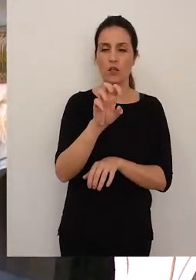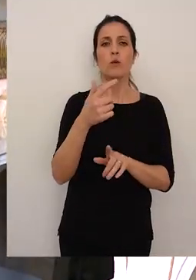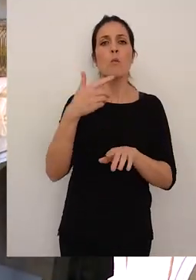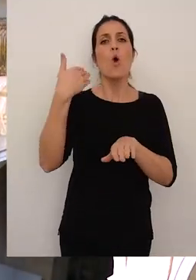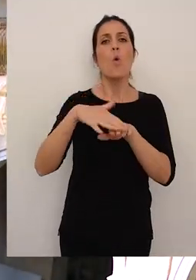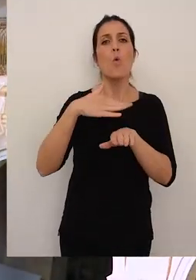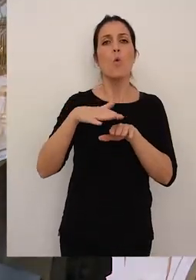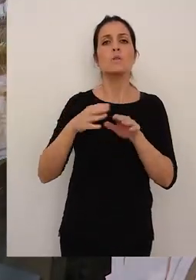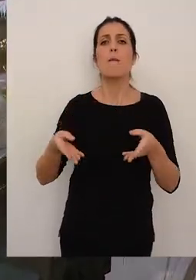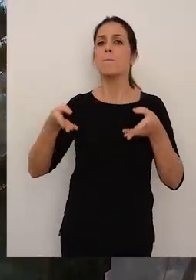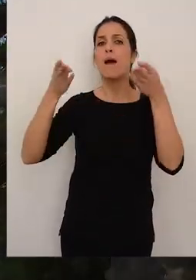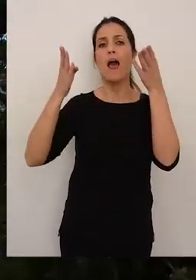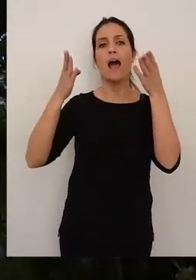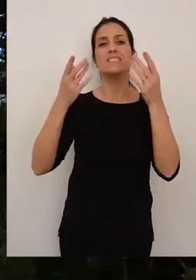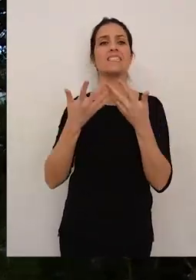urbani dell'epoca.